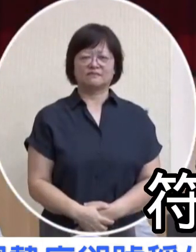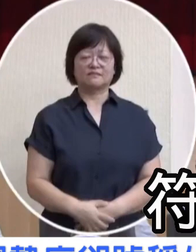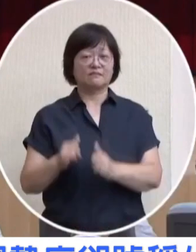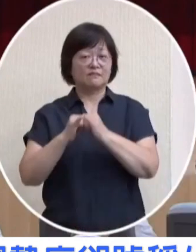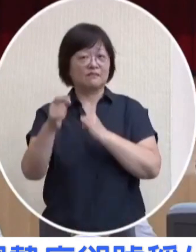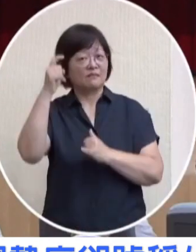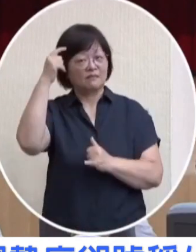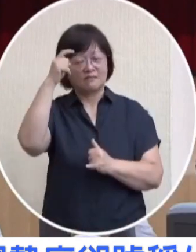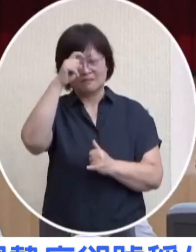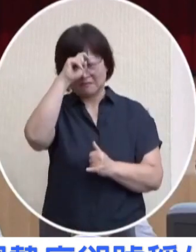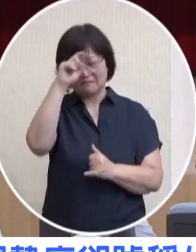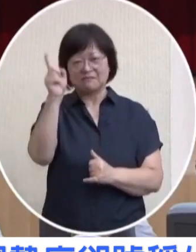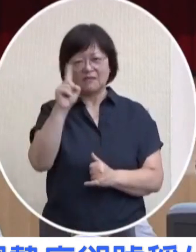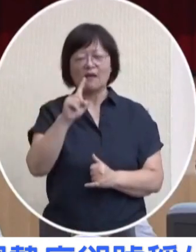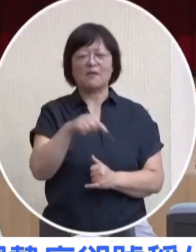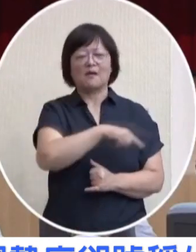人。